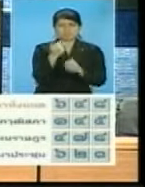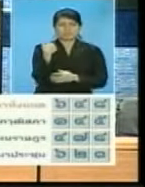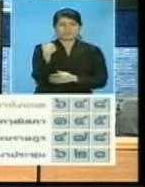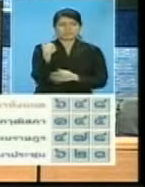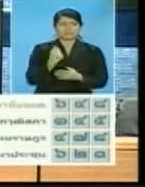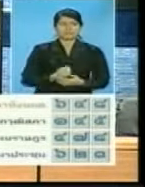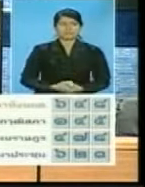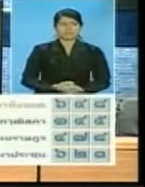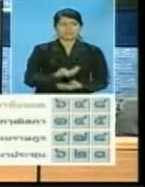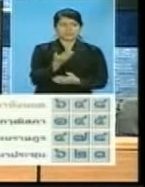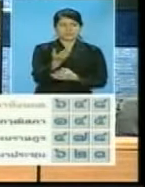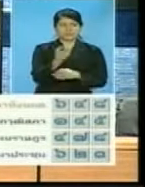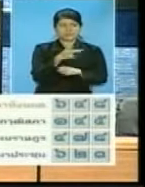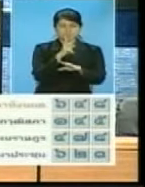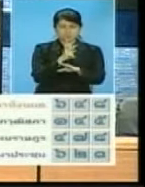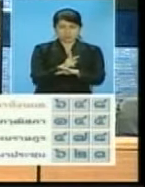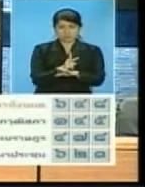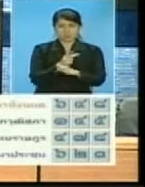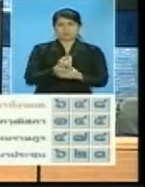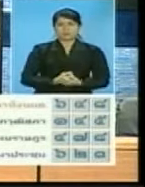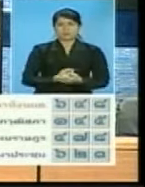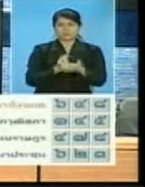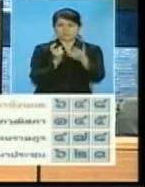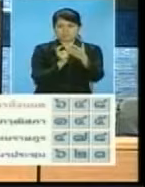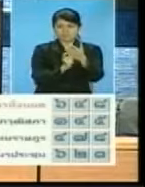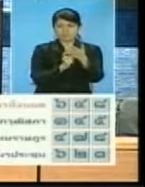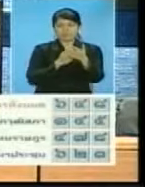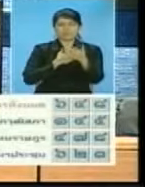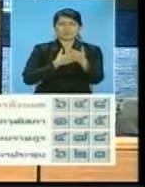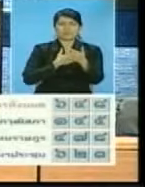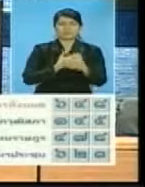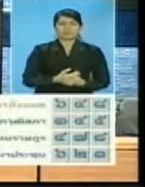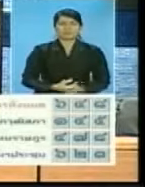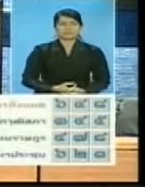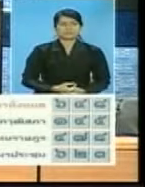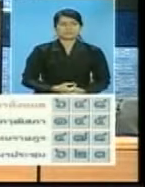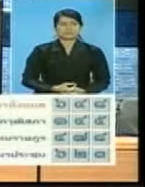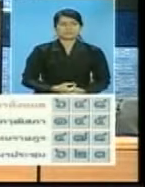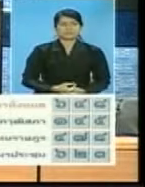านครับท่านประธานครับขอท่านประธานได้โปรดใส่คิวผมไปด้วยครับกราบขอบพระคุณครับ